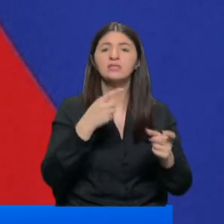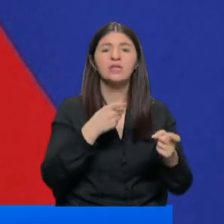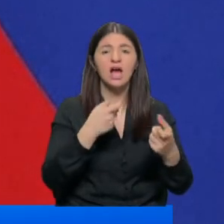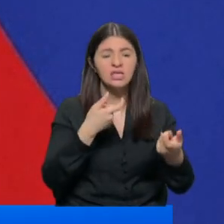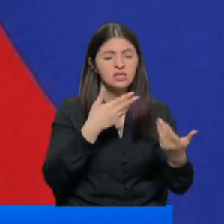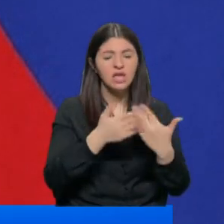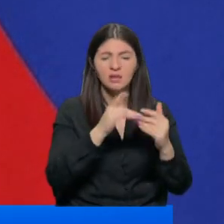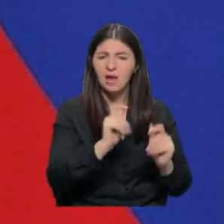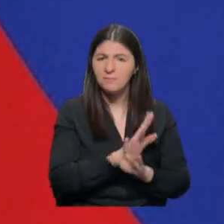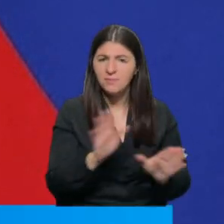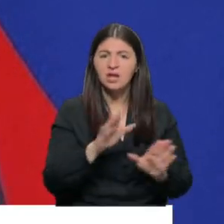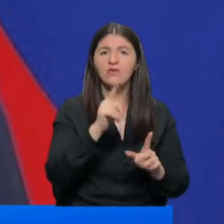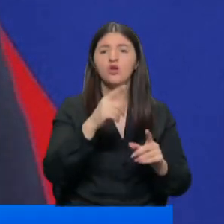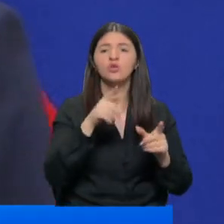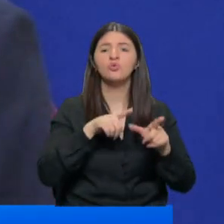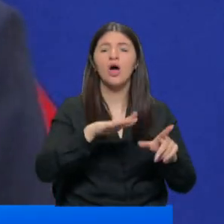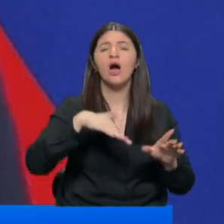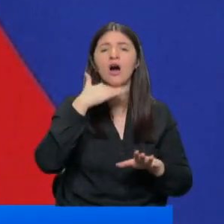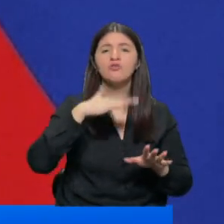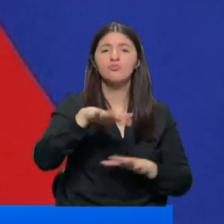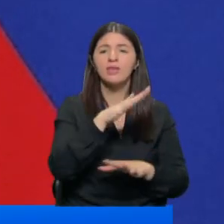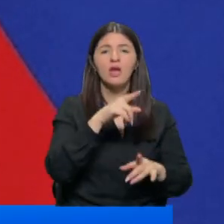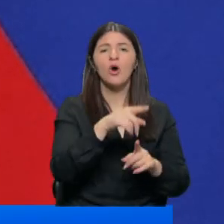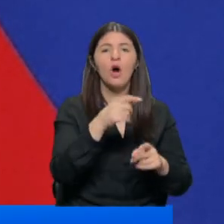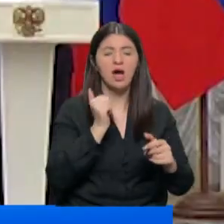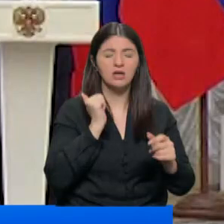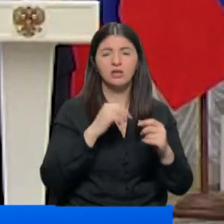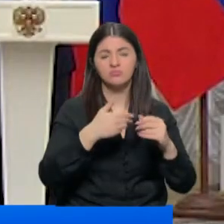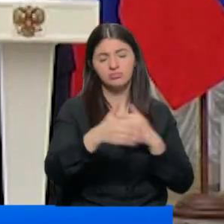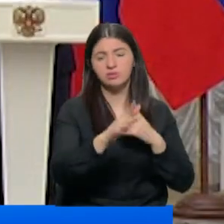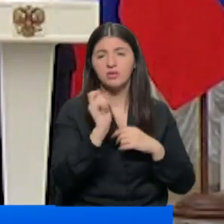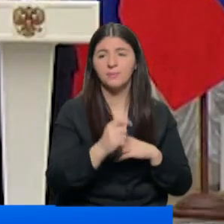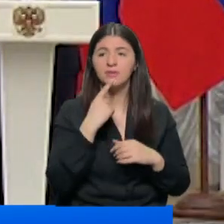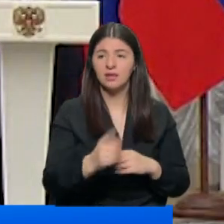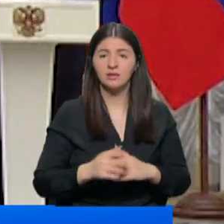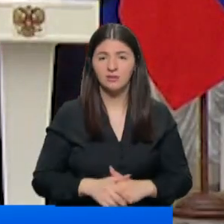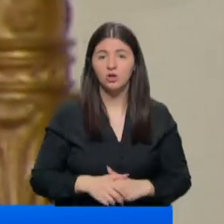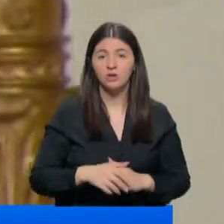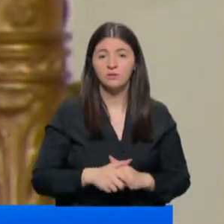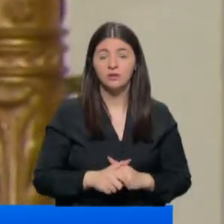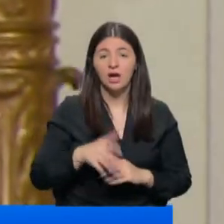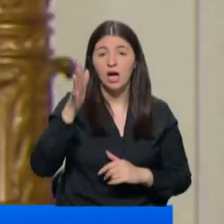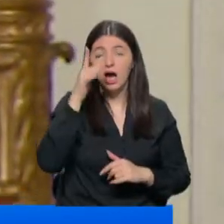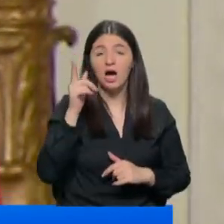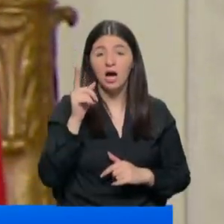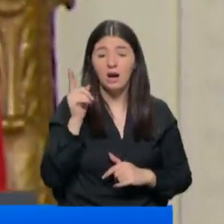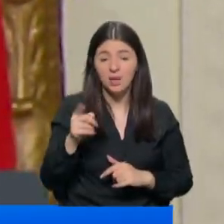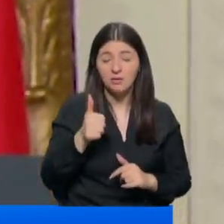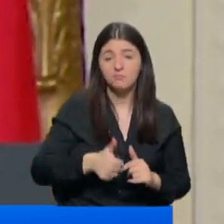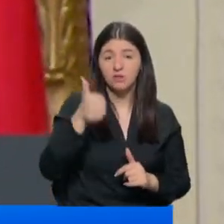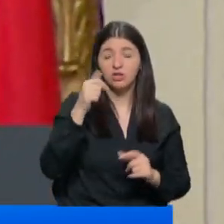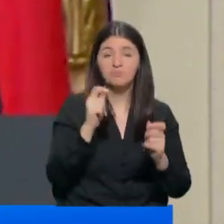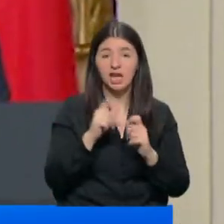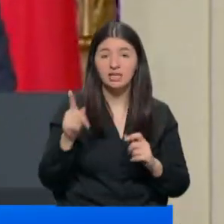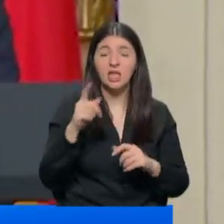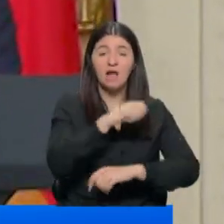Doğu Avrupa'daki not askerlerinde çekildi talepler Bu kez yüz yüze iletişimi uyguluyor Amerika Birleşik Devletleri başkanı